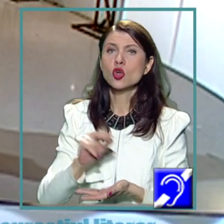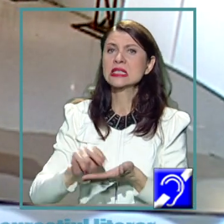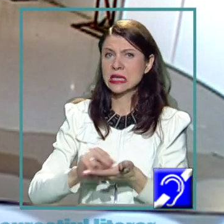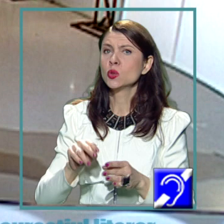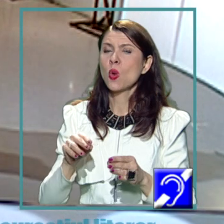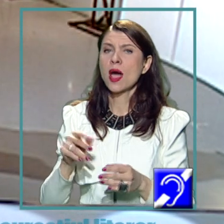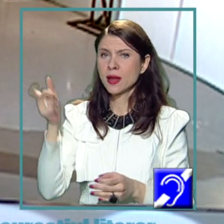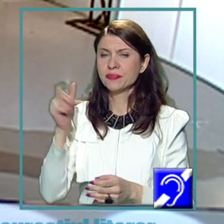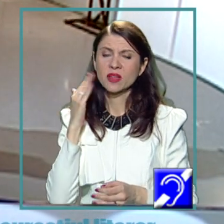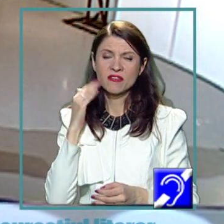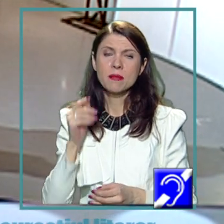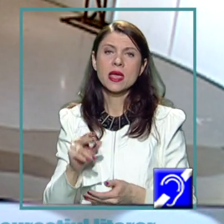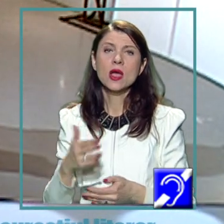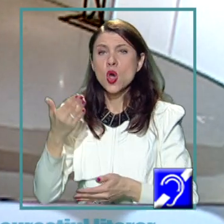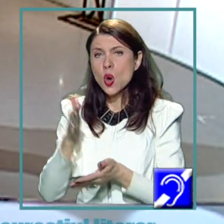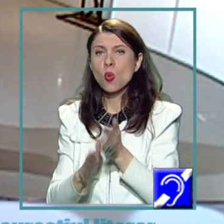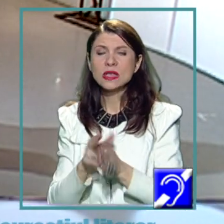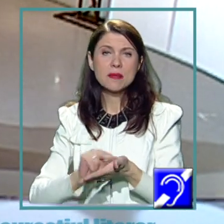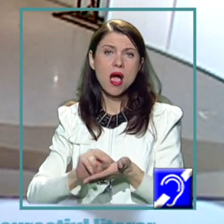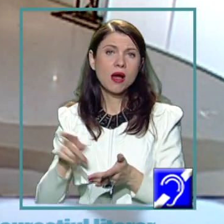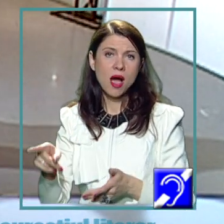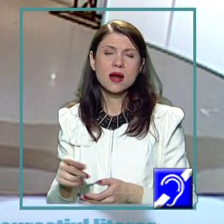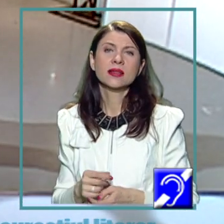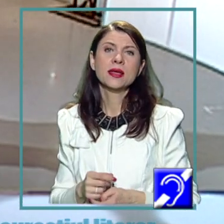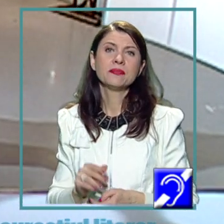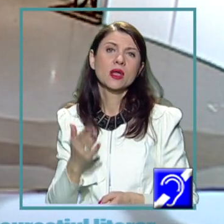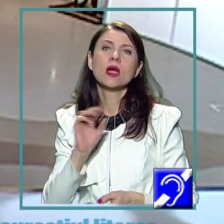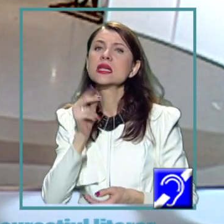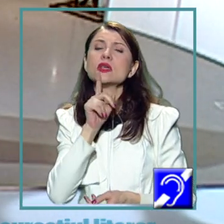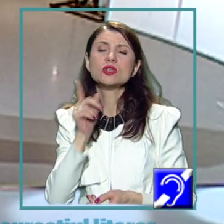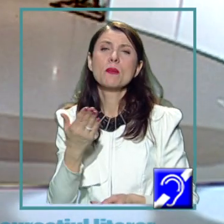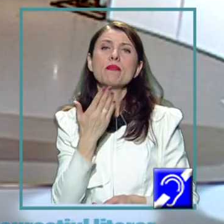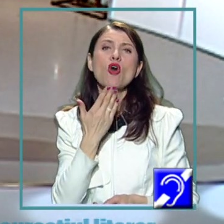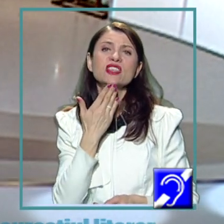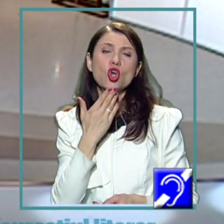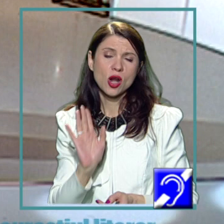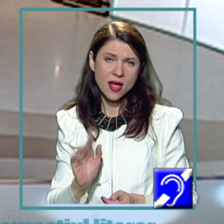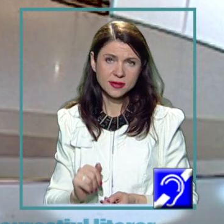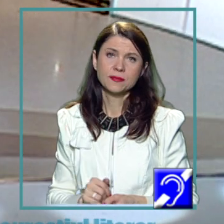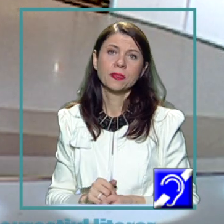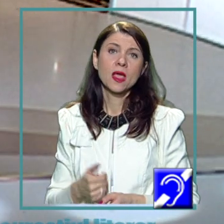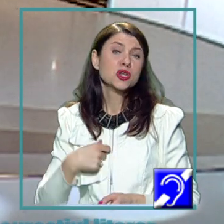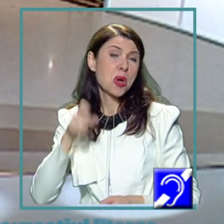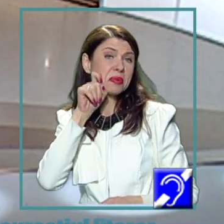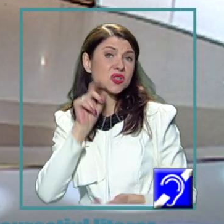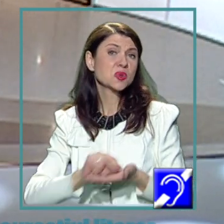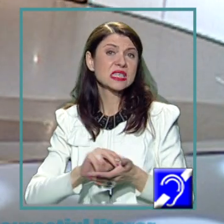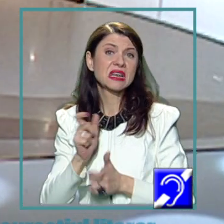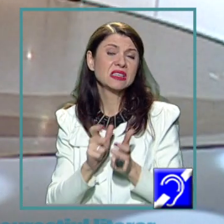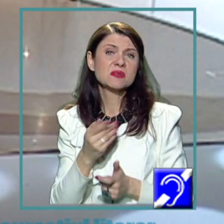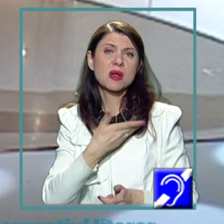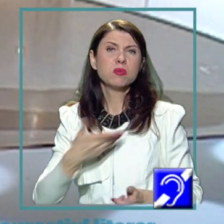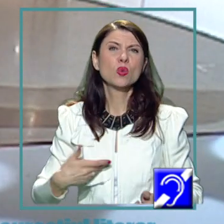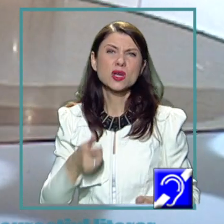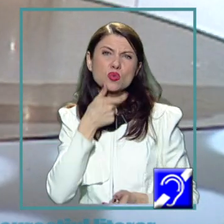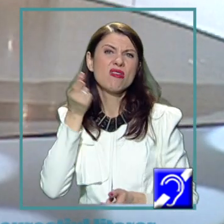Adameșteanu. Am pornit de la ultimul său roman, Provizorat. Am crezut că voi scrie doar despre Bucureștiul acela comunist, cenușiu,